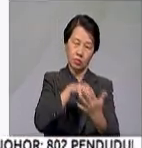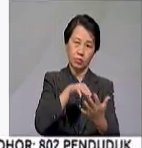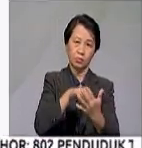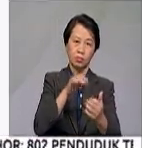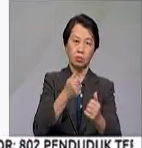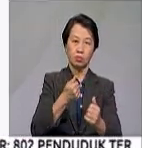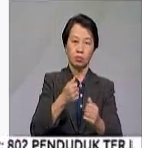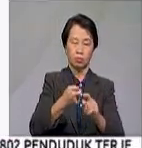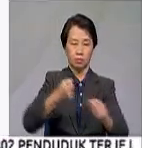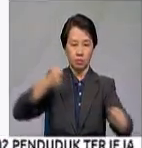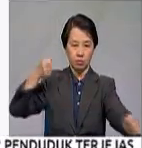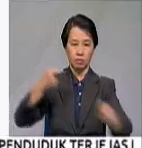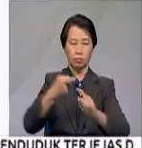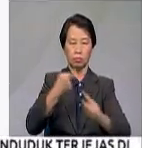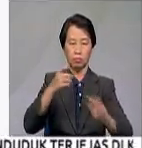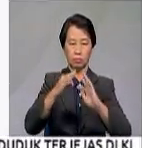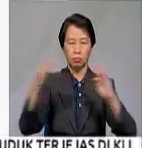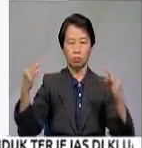berjauhan dari keluarga.